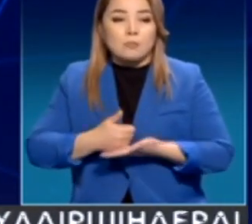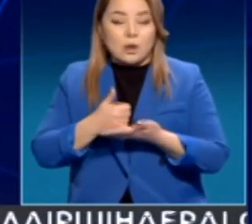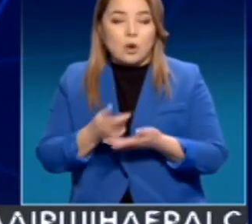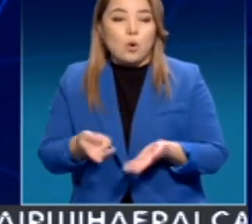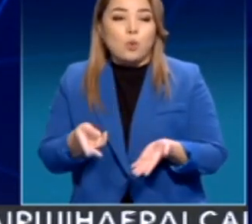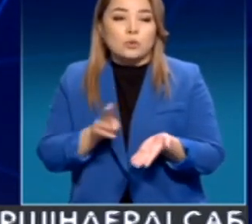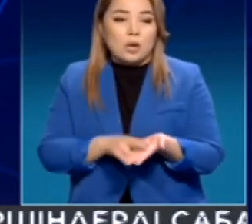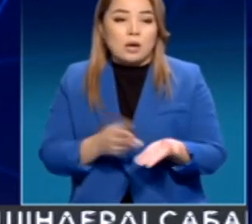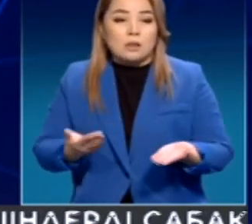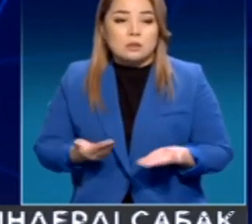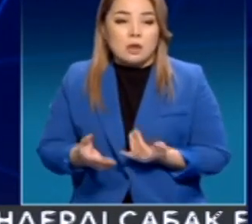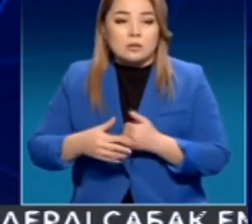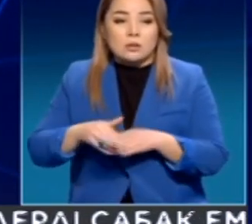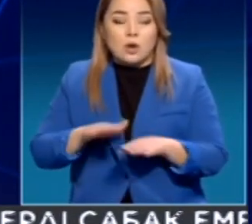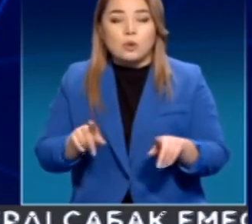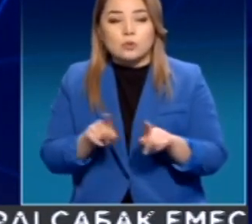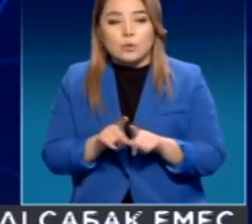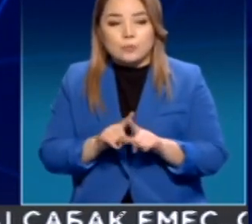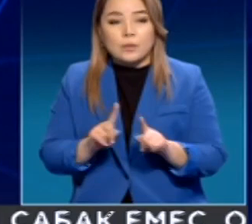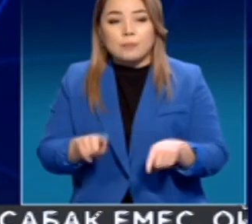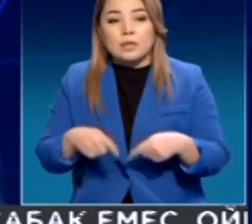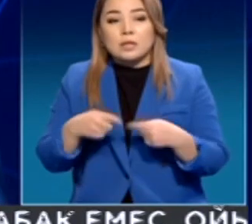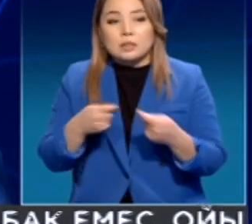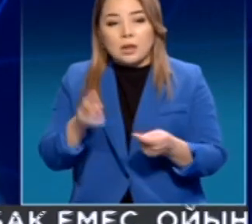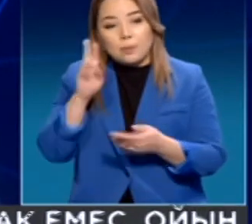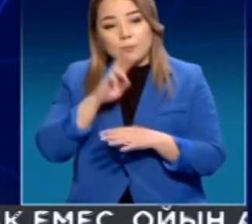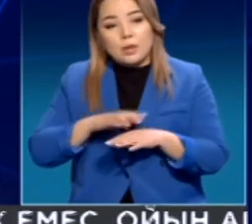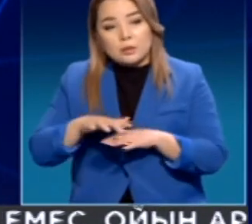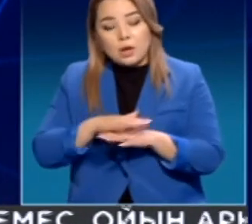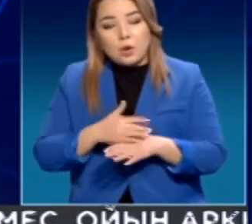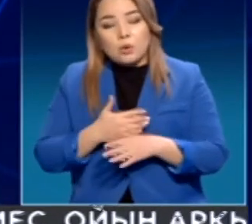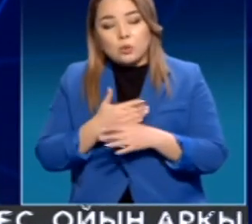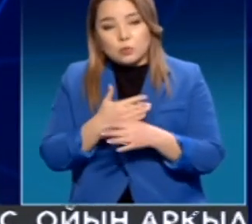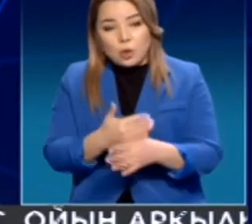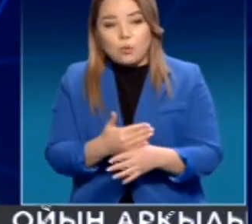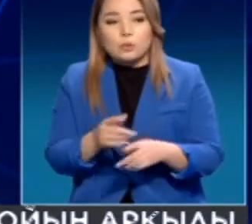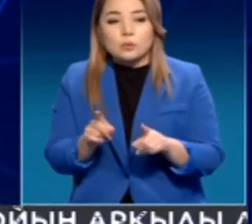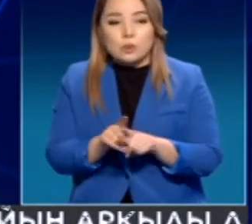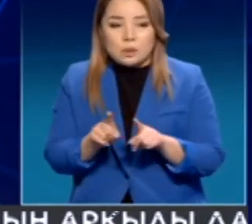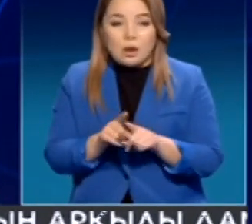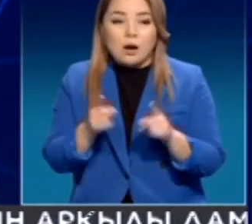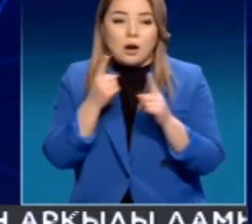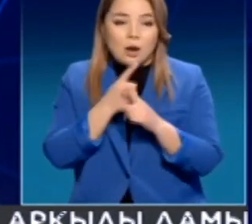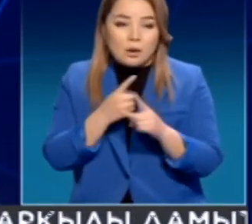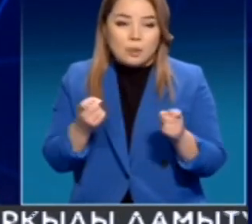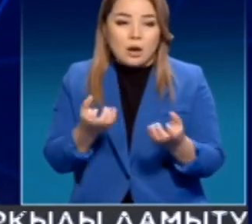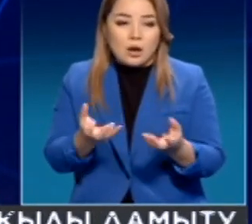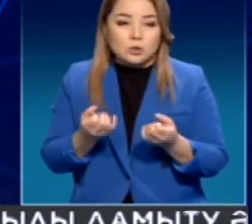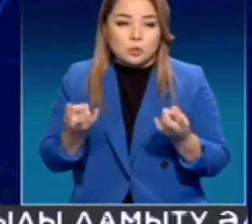аумағы және жергілікті жерлерде берілетін мемлекеттік қолдау туралы да ақпаратты алуы тиіс.